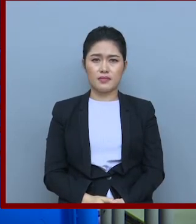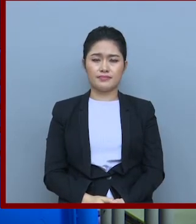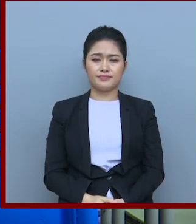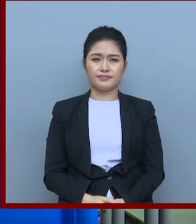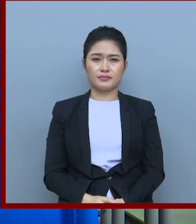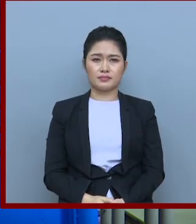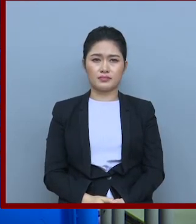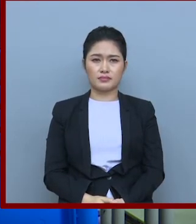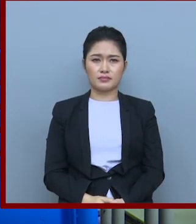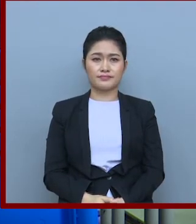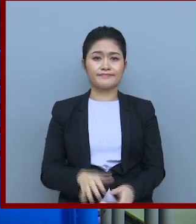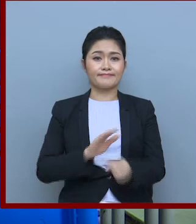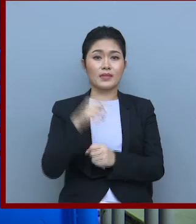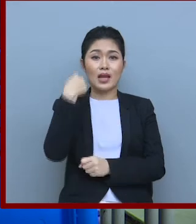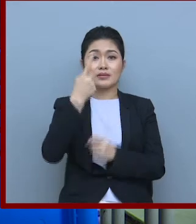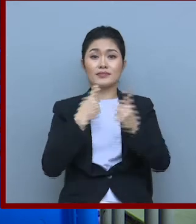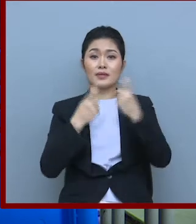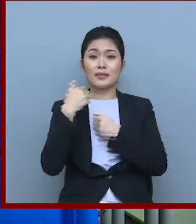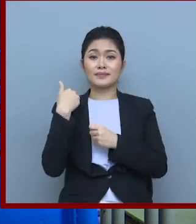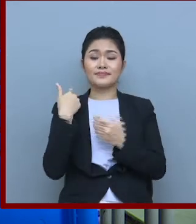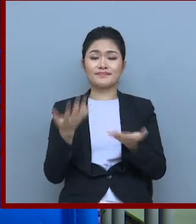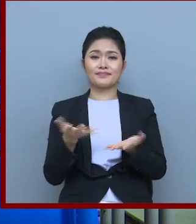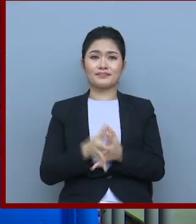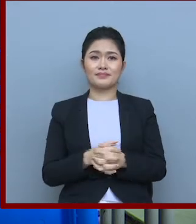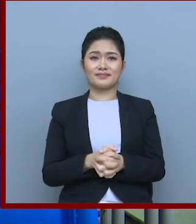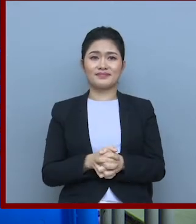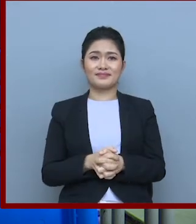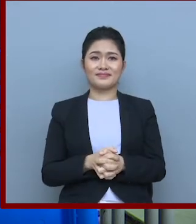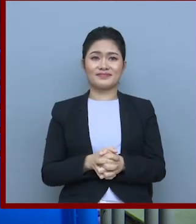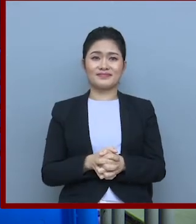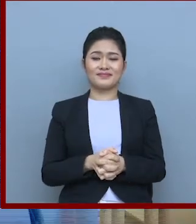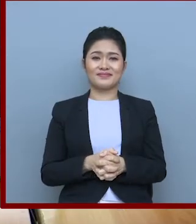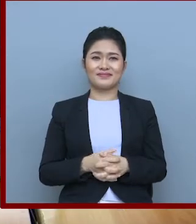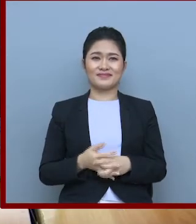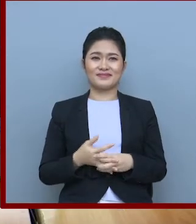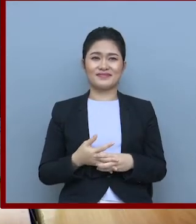ก็ประมาณนี้ใครมีอะไรสงสัยตรงไหนไม่เอ่ย